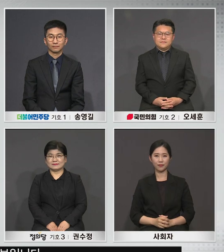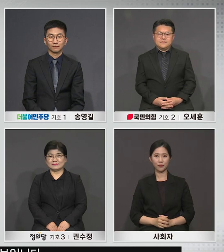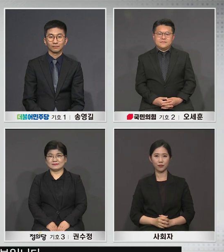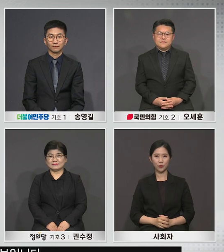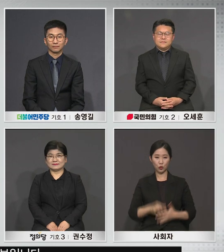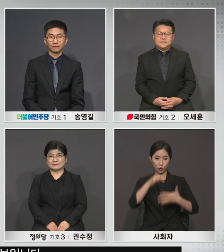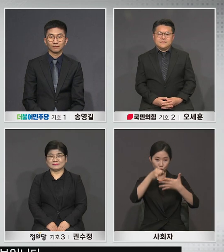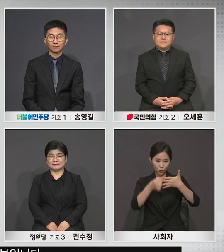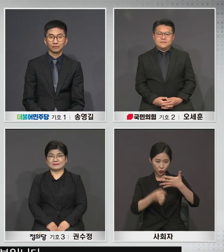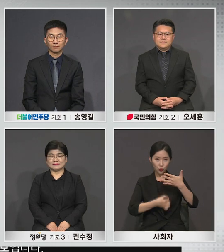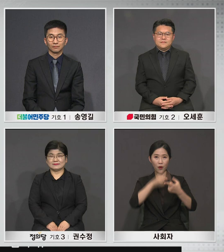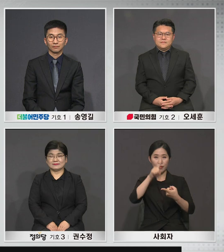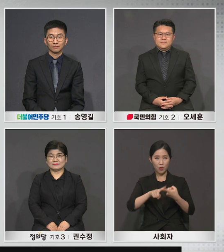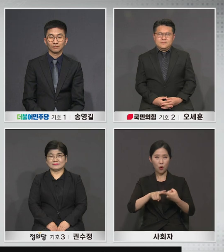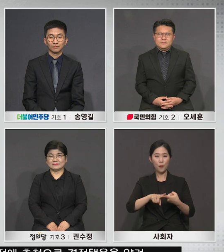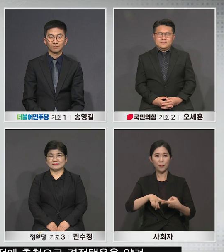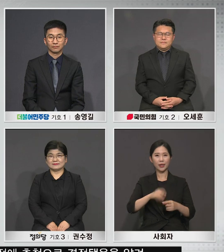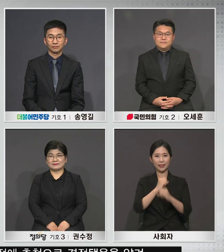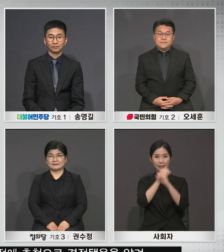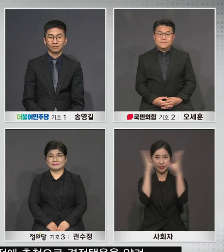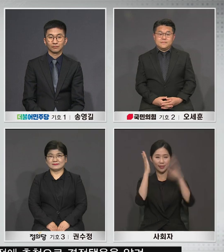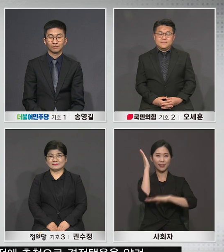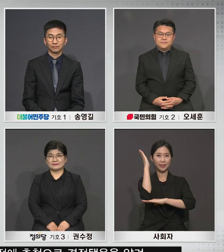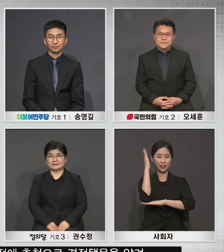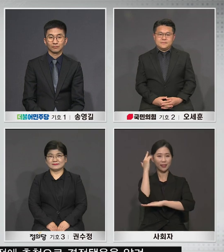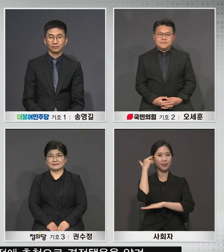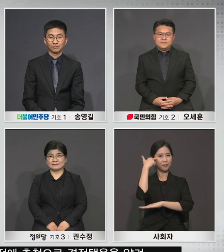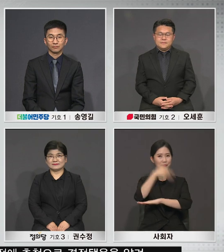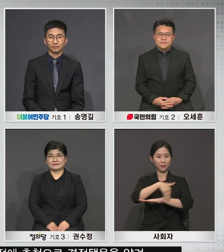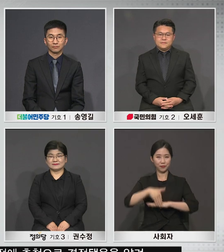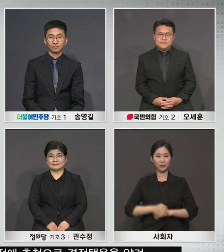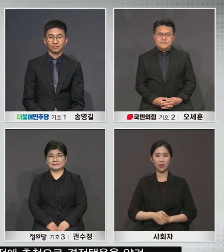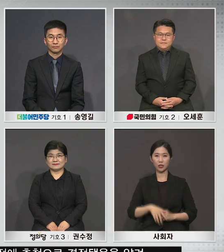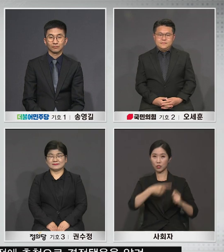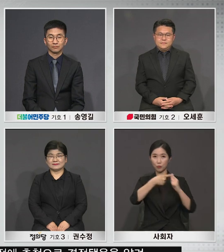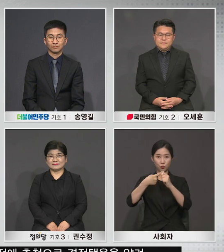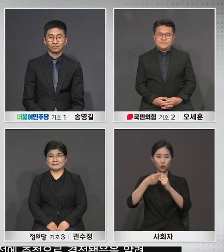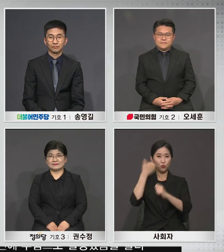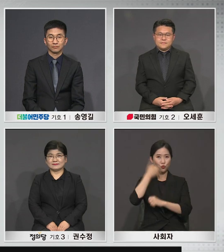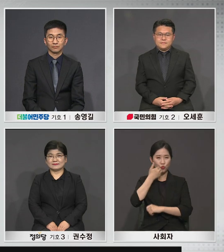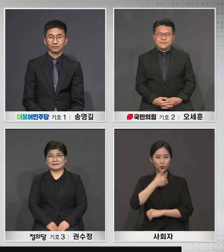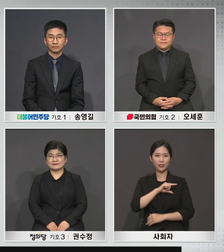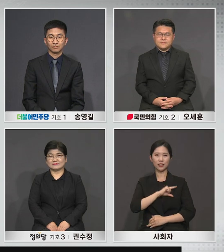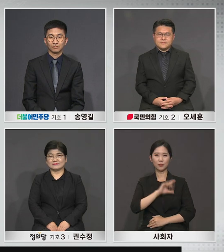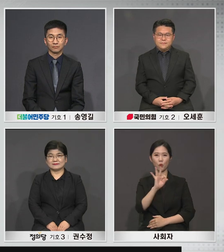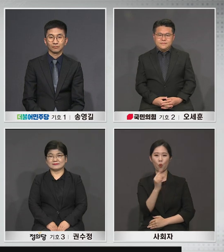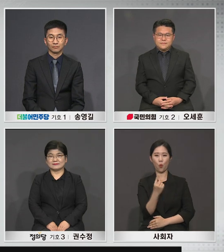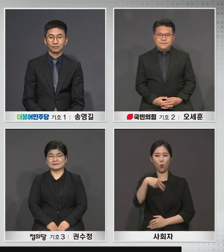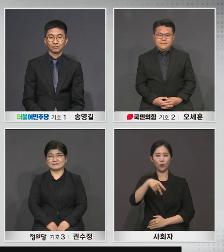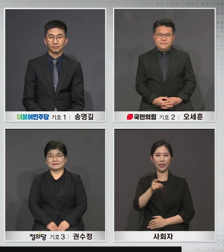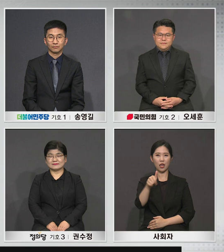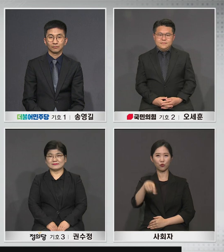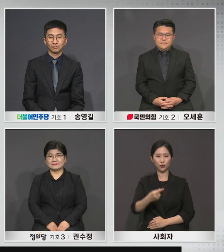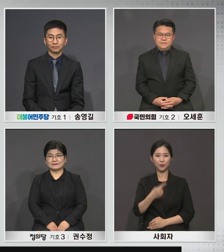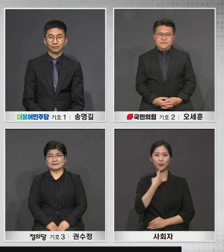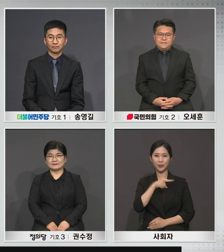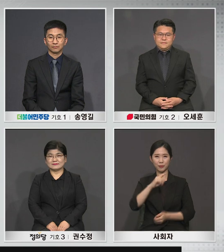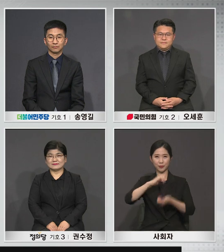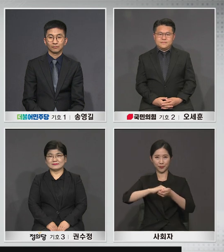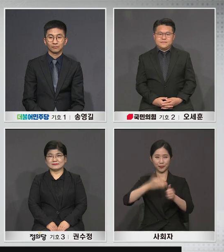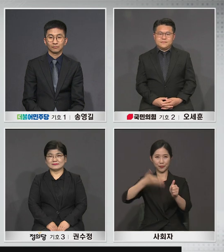따라서 시작 발언 해볼 텐데요. 첫 번째 순서는 오세훈 후보부터입니다. 1분간 드리겠습니다.